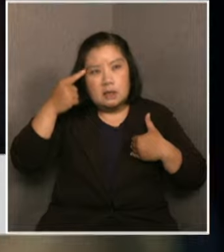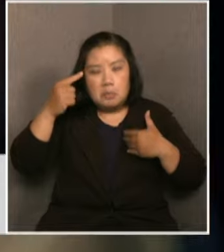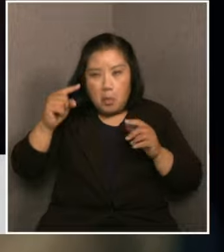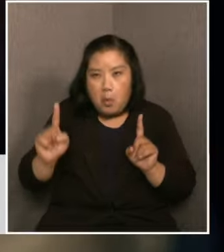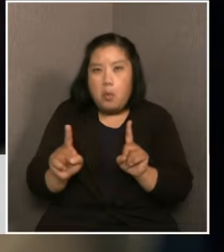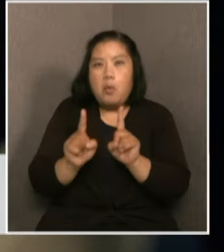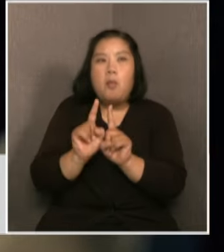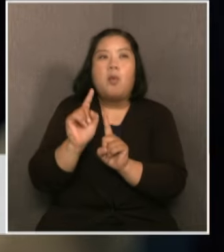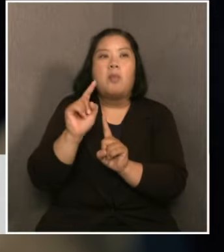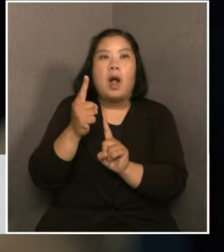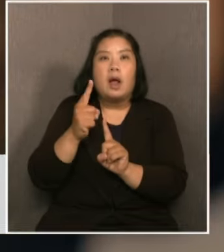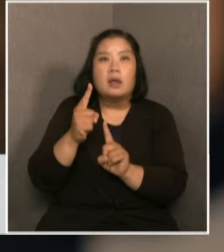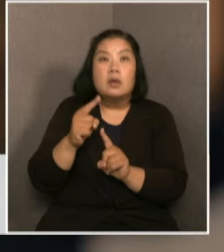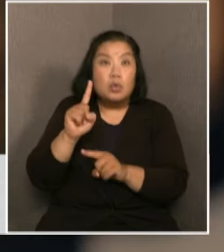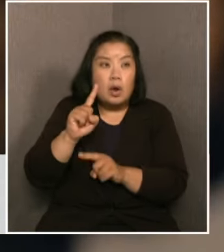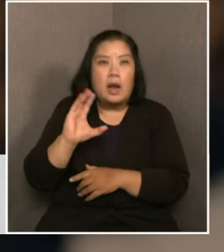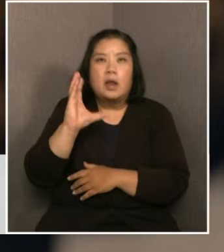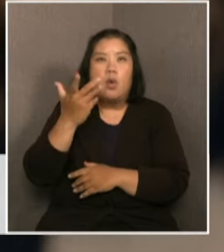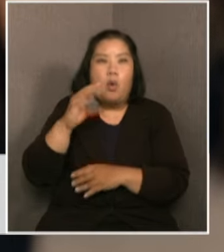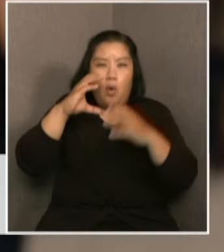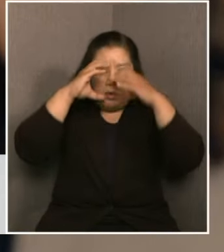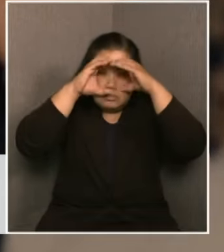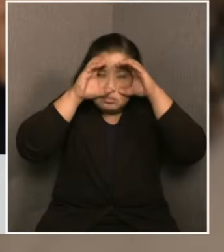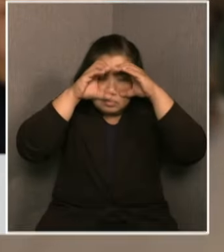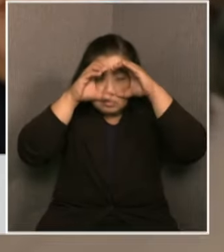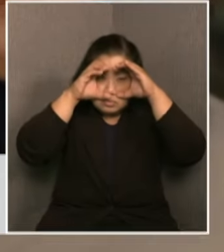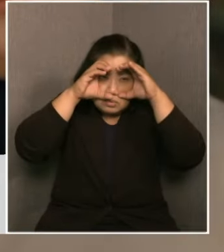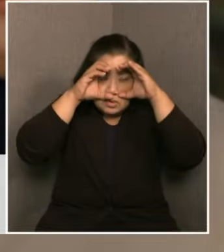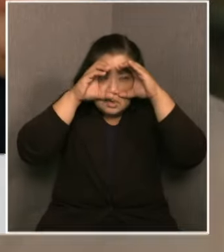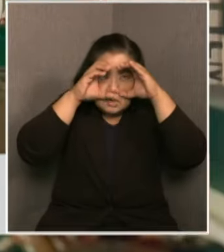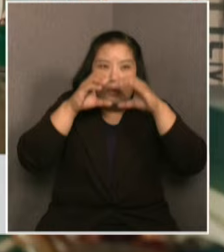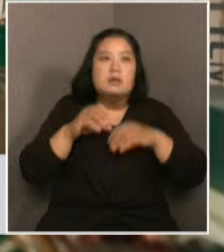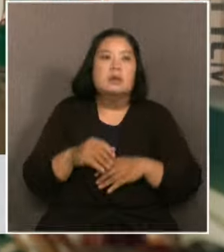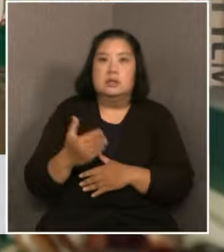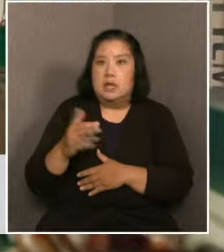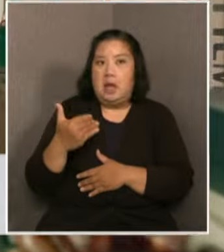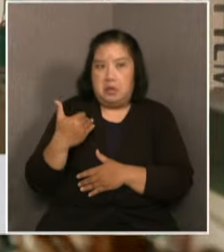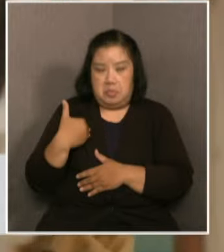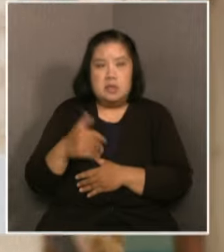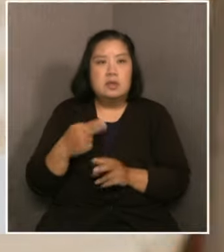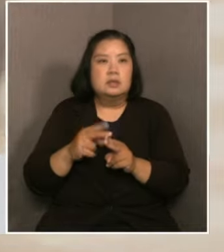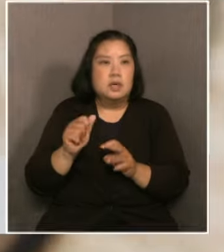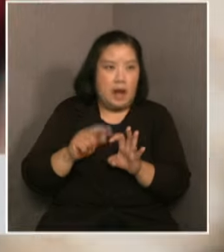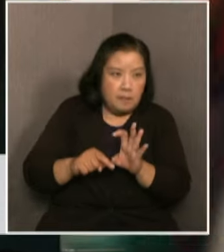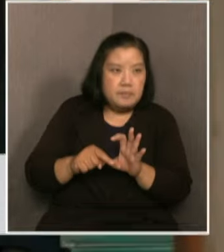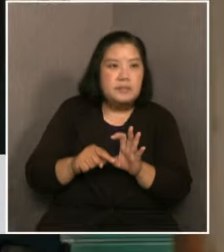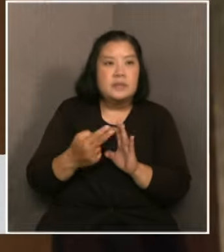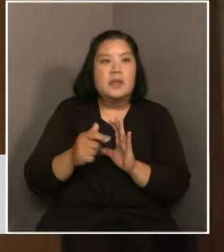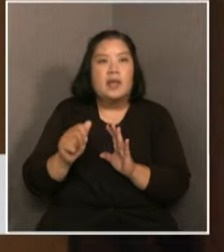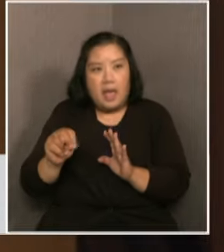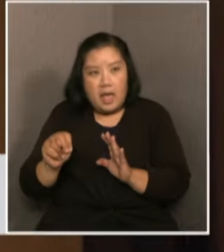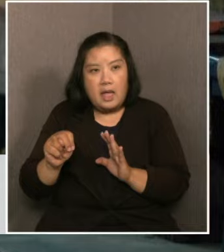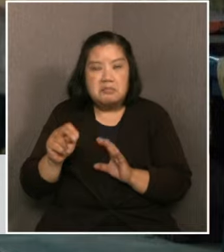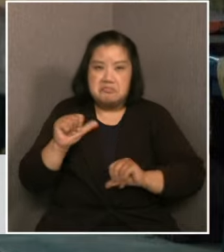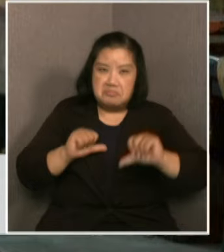ในโลกมัลติเวิร์สและยังมีนักแสดงสมทบมากฝีมืออ่ำอมรินทร์แอนซีเรียมโจนินนาด